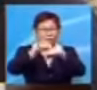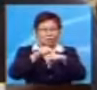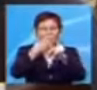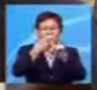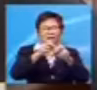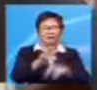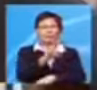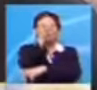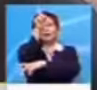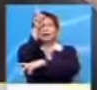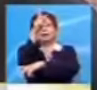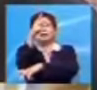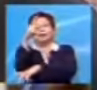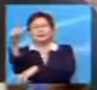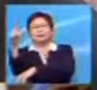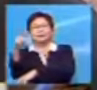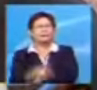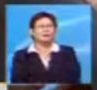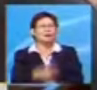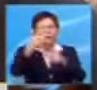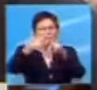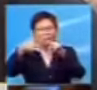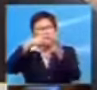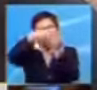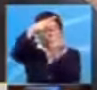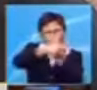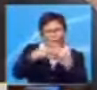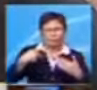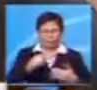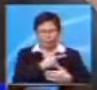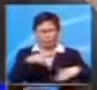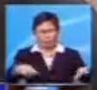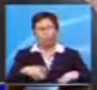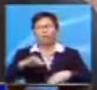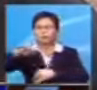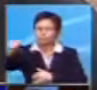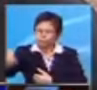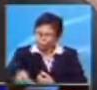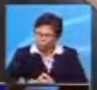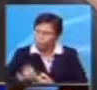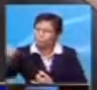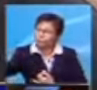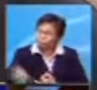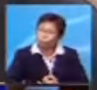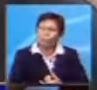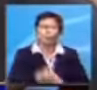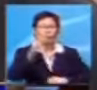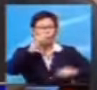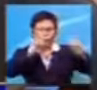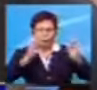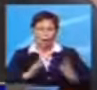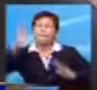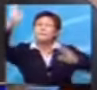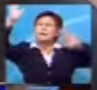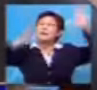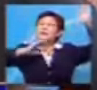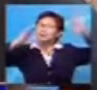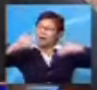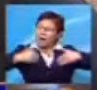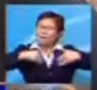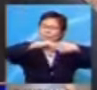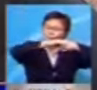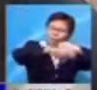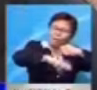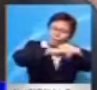menara KL pelbagai pengisian kami buat ada kita jemput artistisp tanah air yangadan